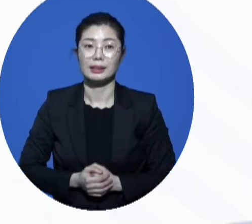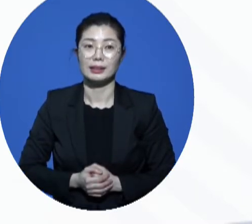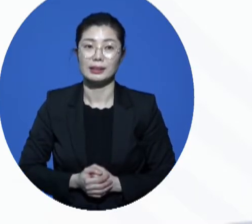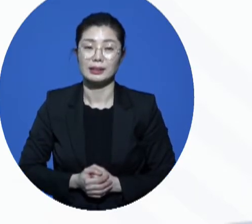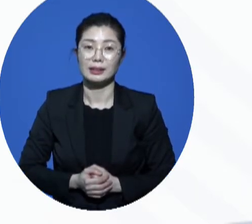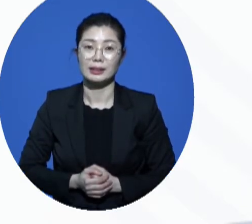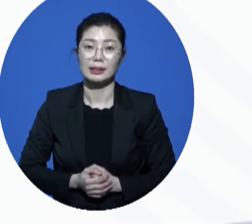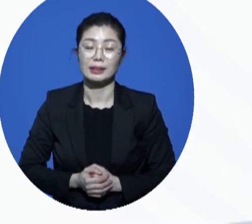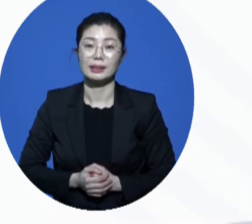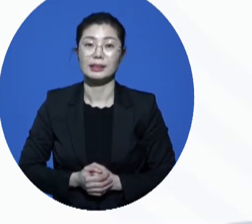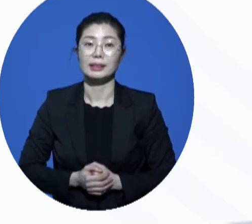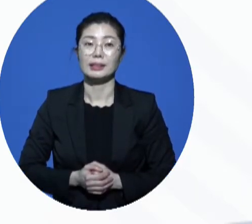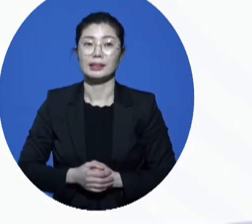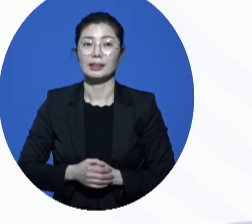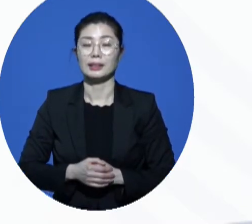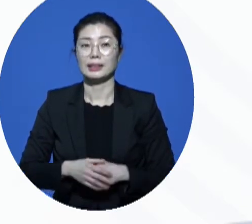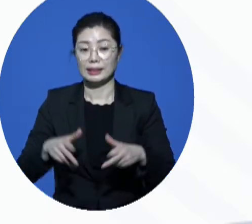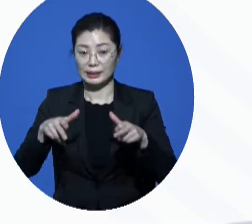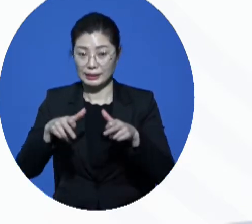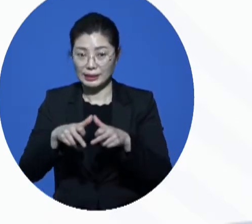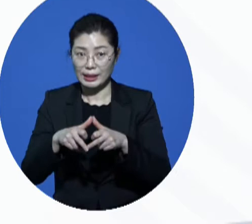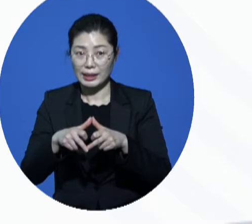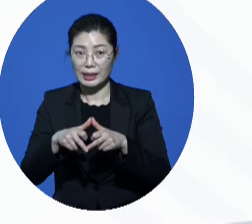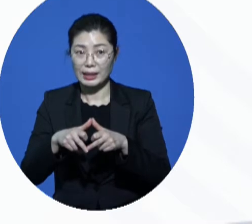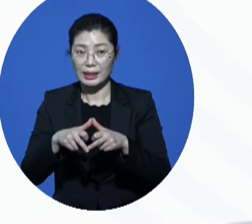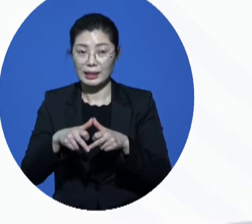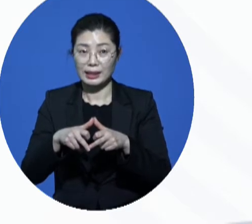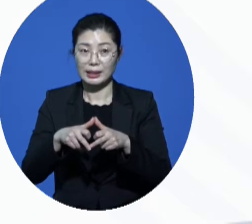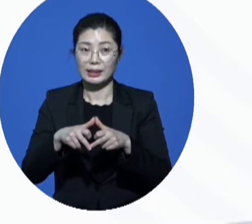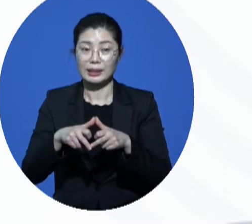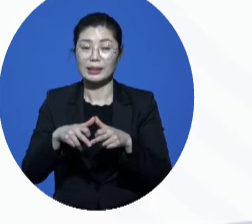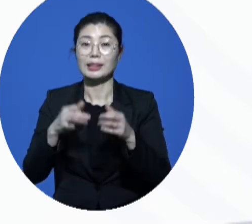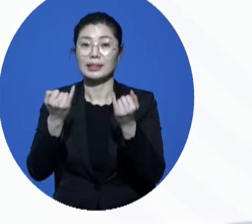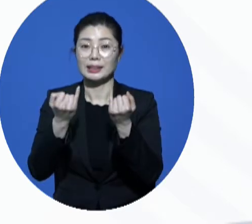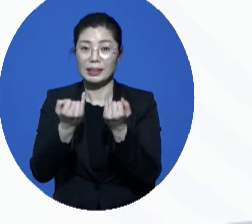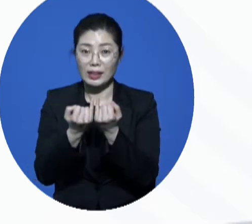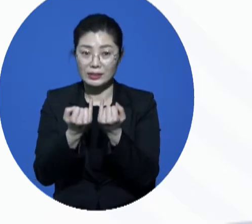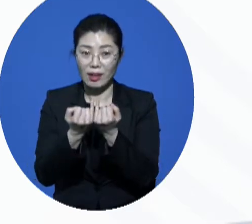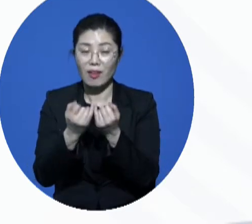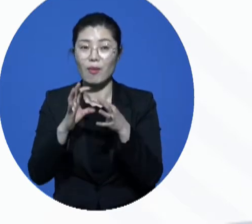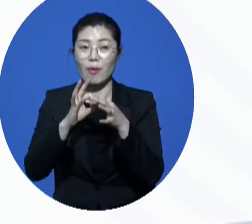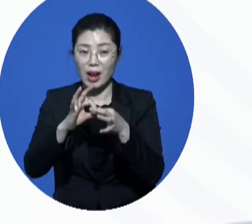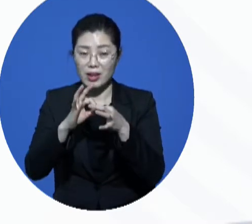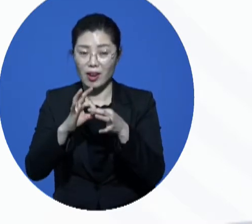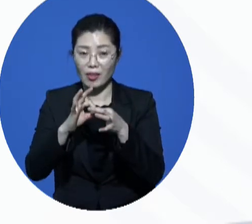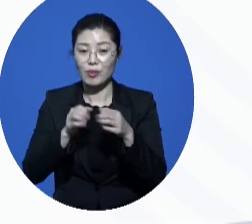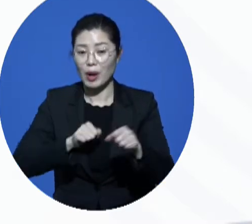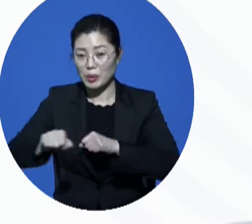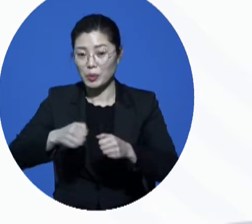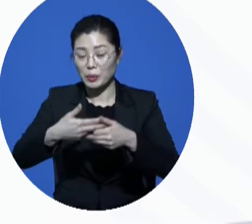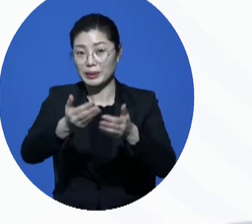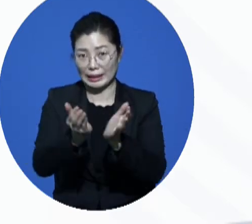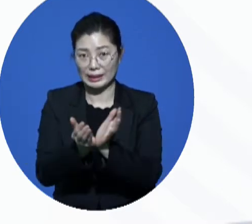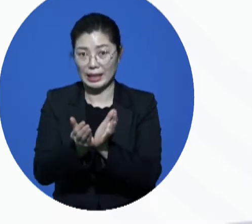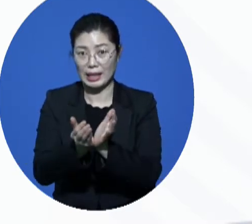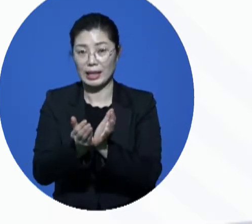정치와 페미니즘이라는 교차적인 관점으로 한국 사회에서 장애여성 인권 운동을 진행하고 있는 단체입니다.